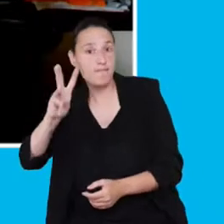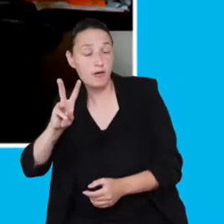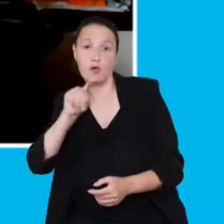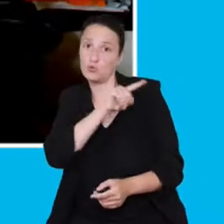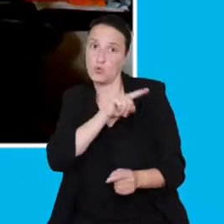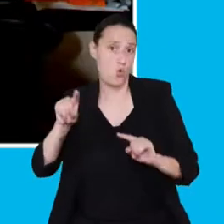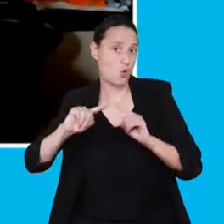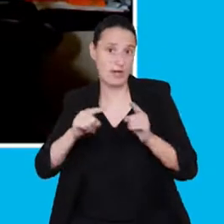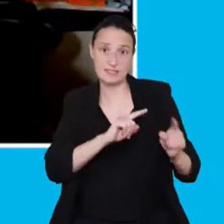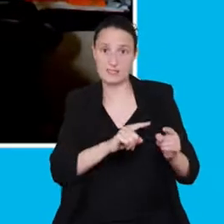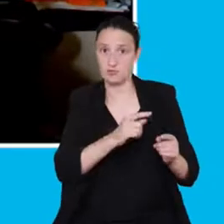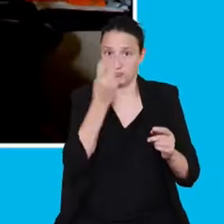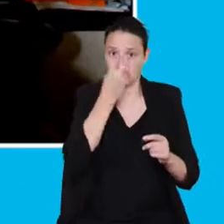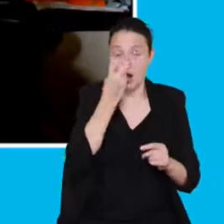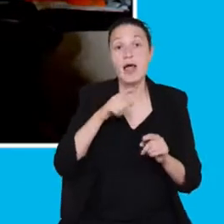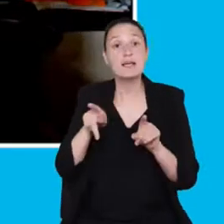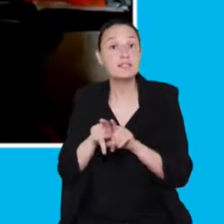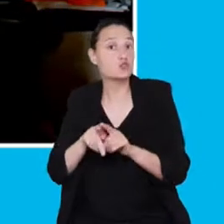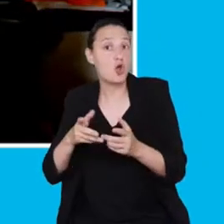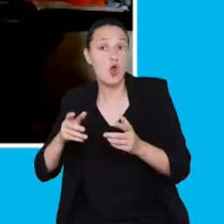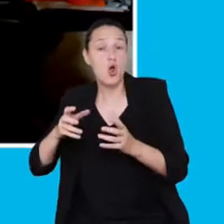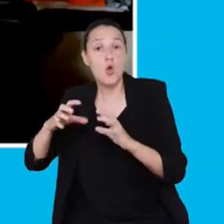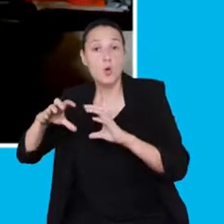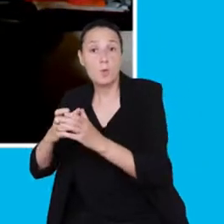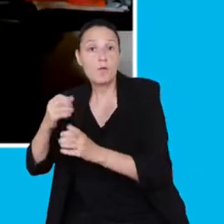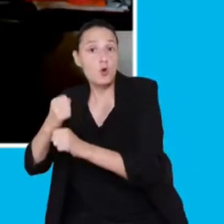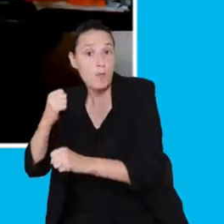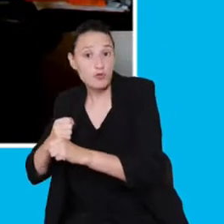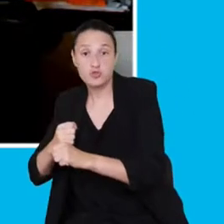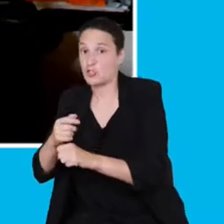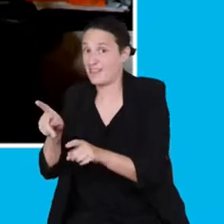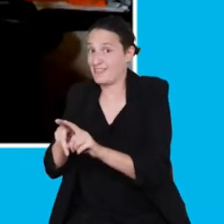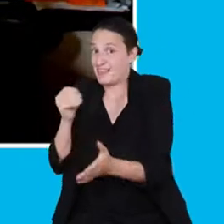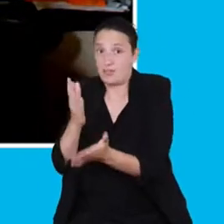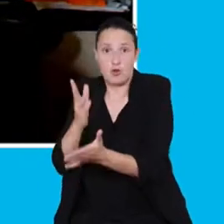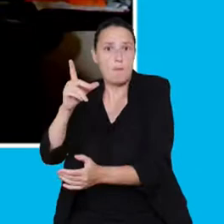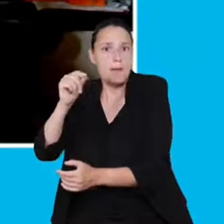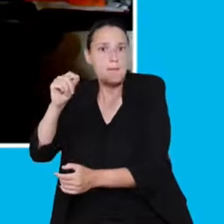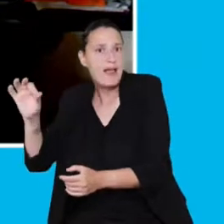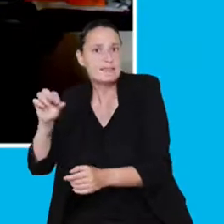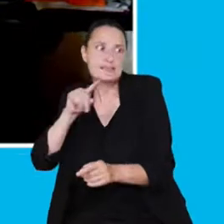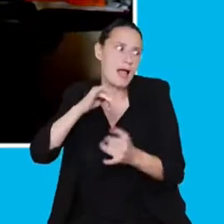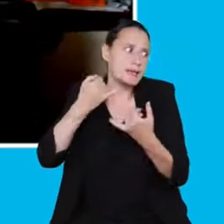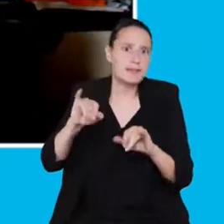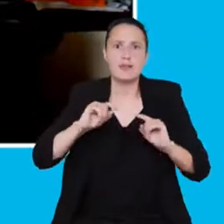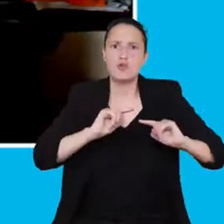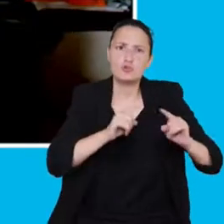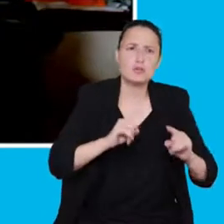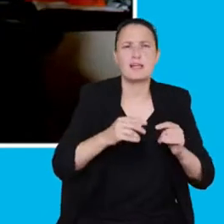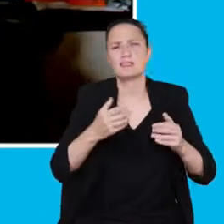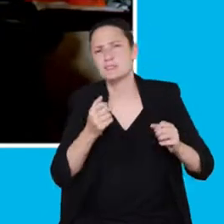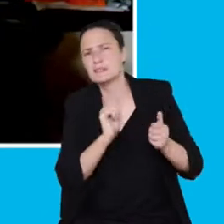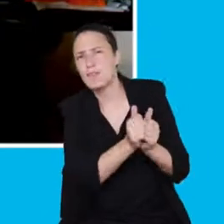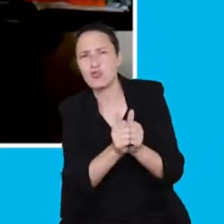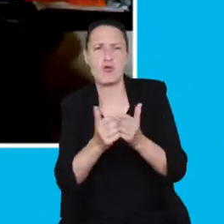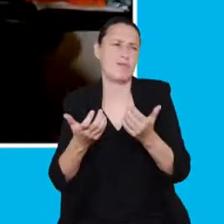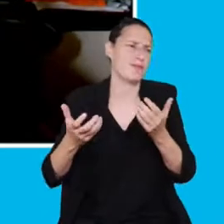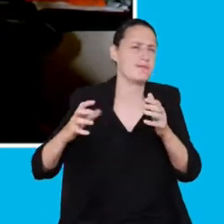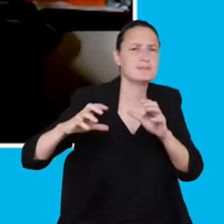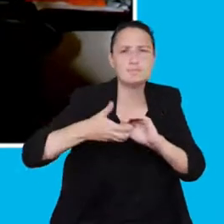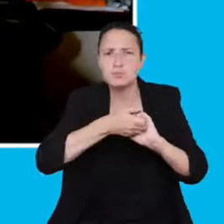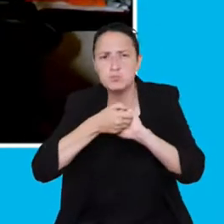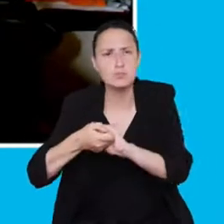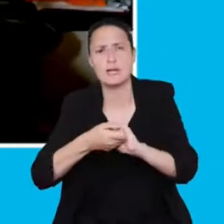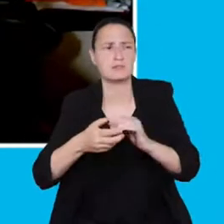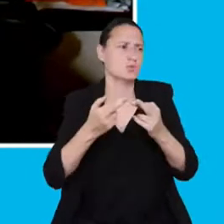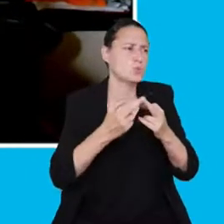organizacji robotniczych, nie tylko PPS, ale właśnie związków zawodowych, stowarzyszeń sportowych, kooperatyw